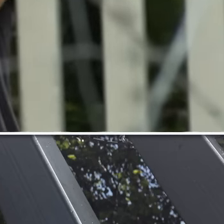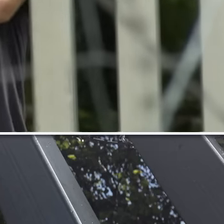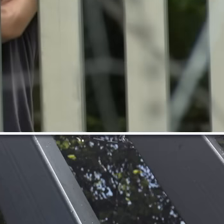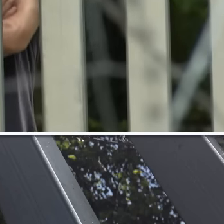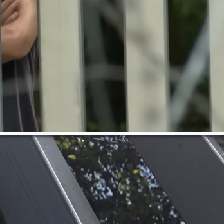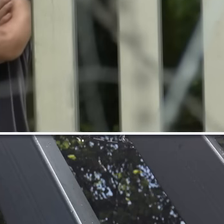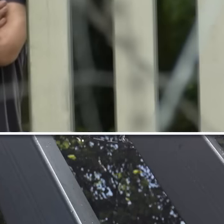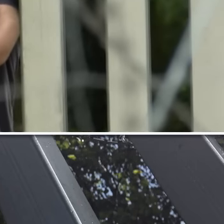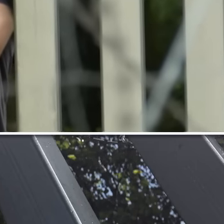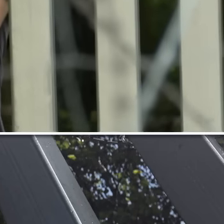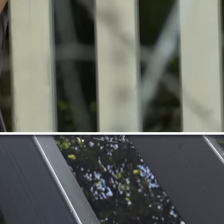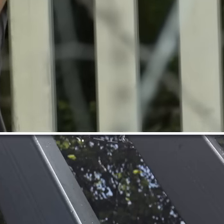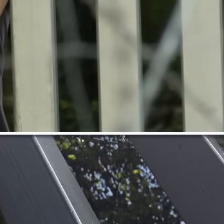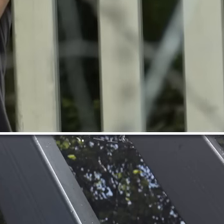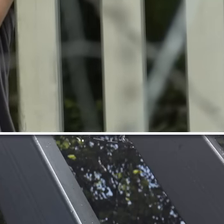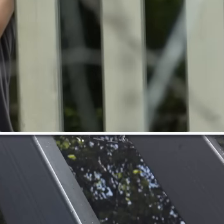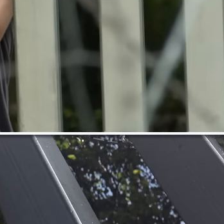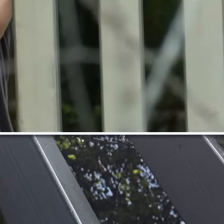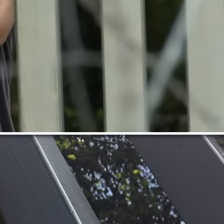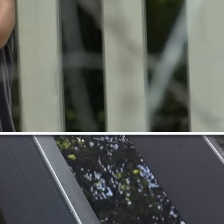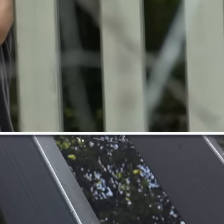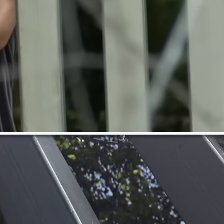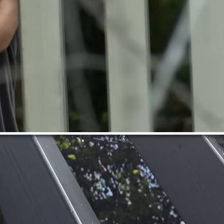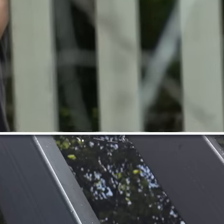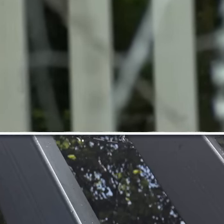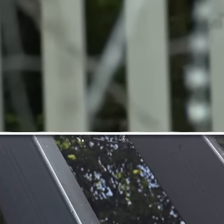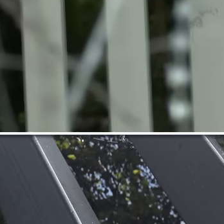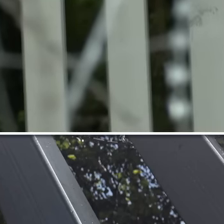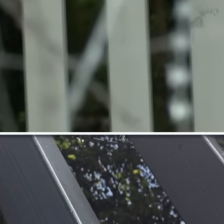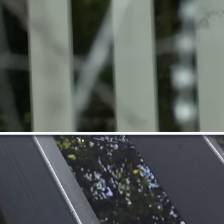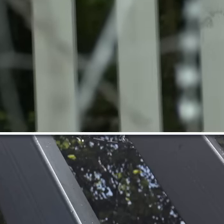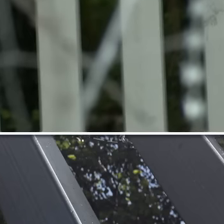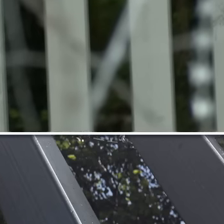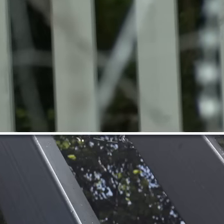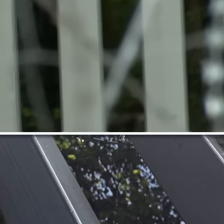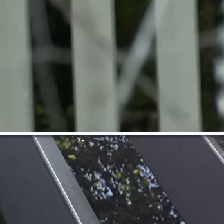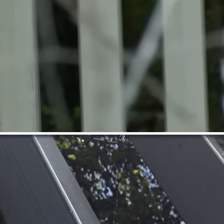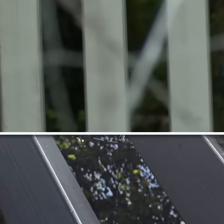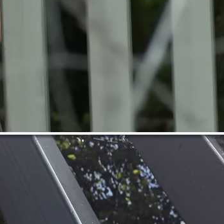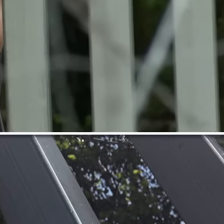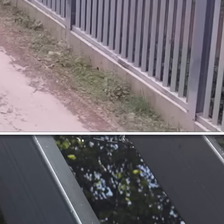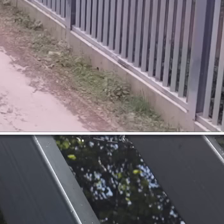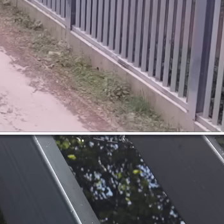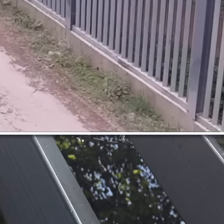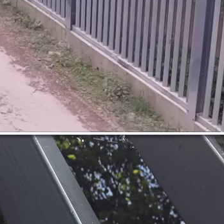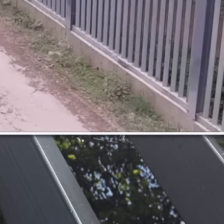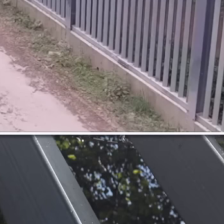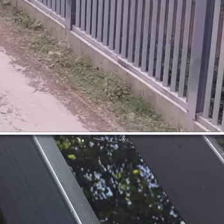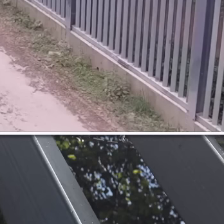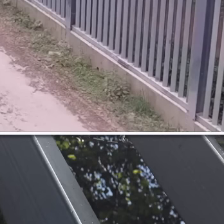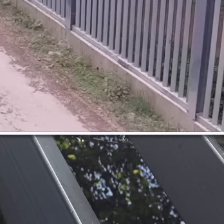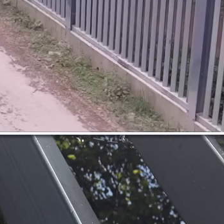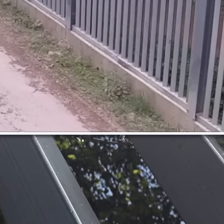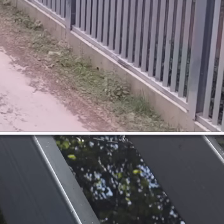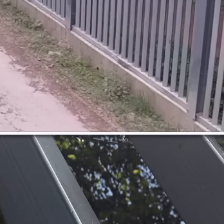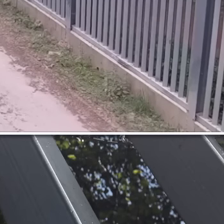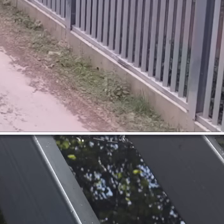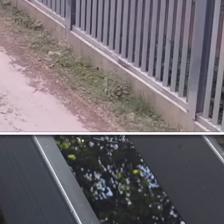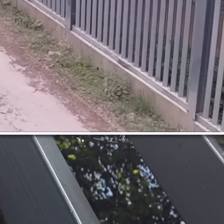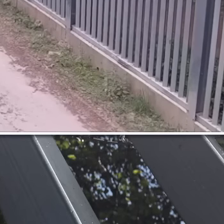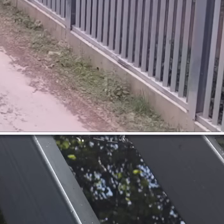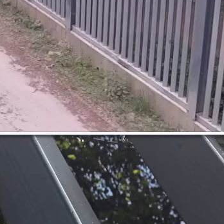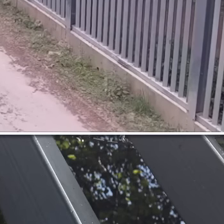Australijczycy dali radę, ale hejt wobec nich się odbywał. Na początku Australia była tak, dosyć powszechnie ale potępiona, ale nie ustąpiła i ale